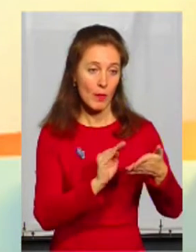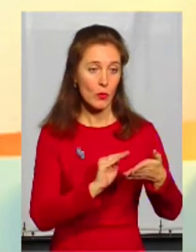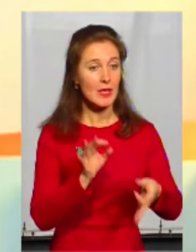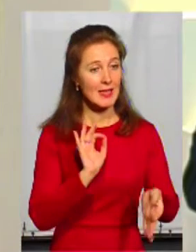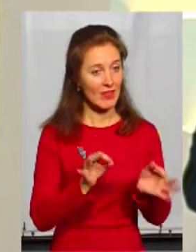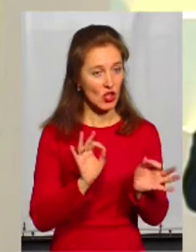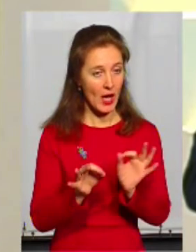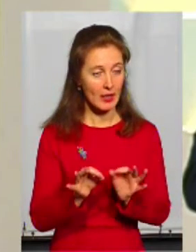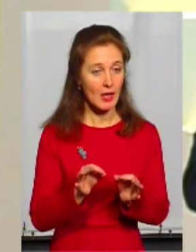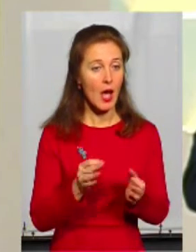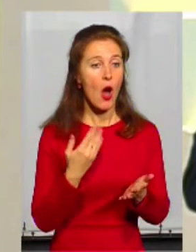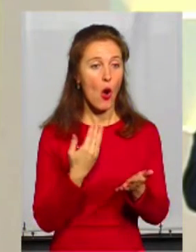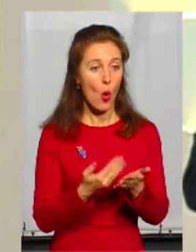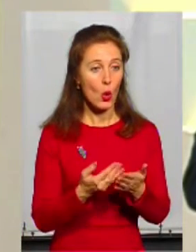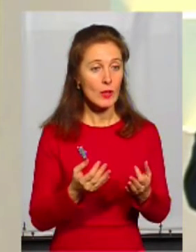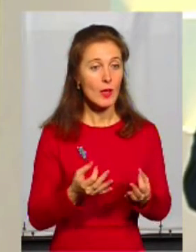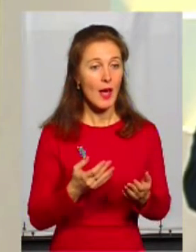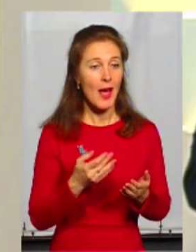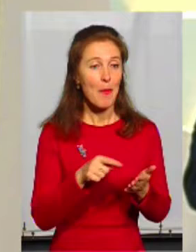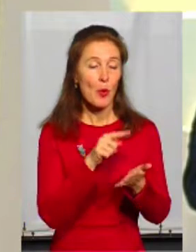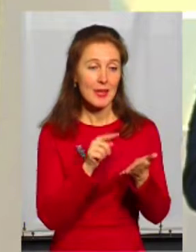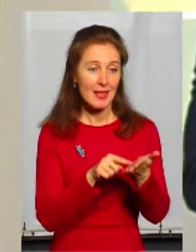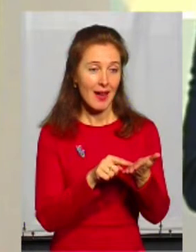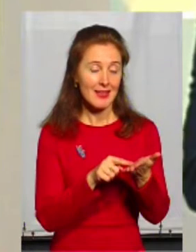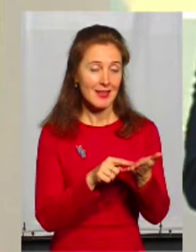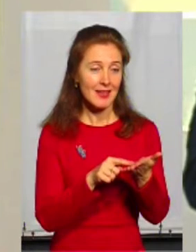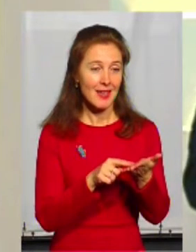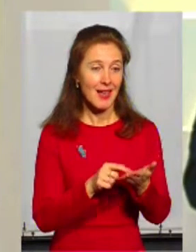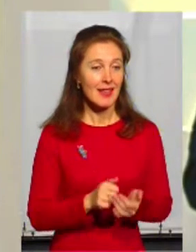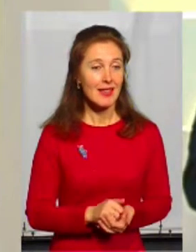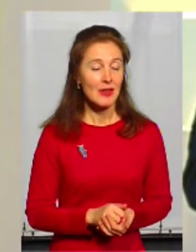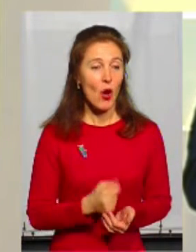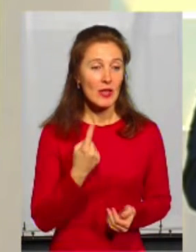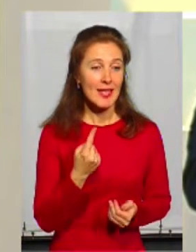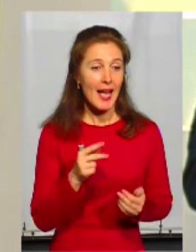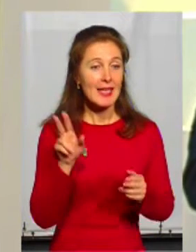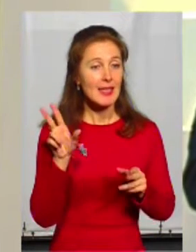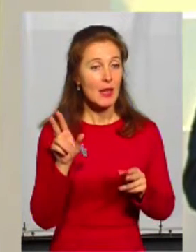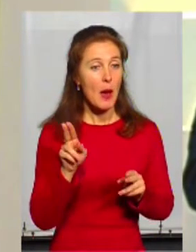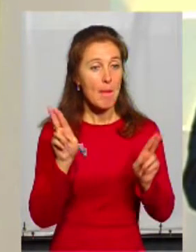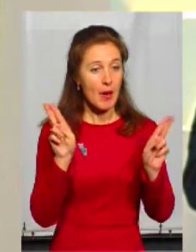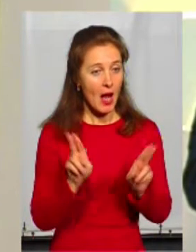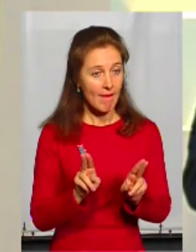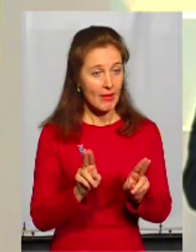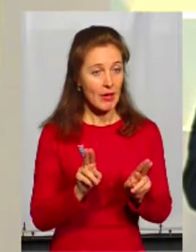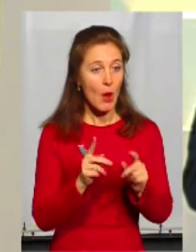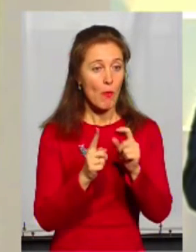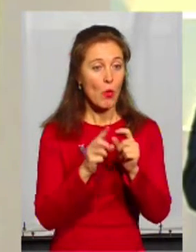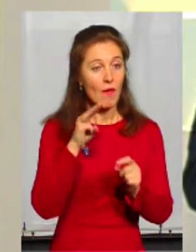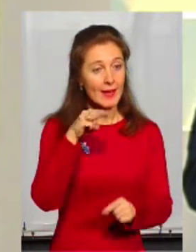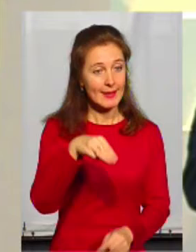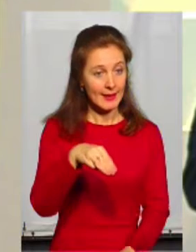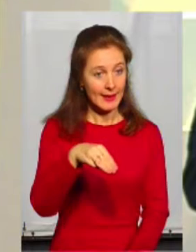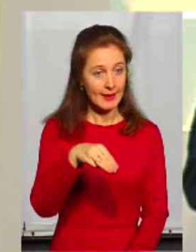звичайно. Ось про питання. У мене до вас питання стосовно одного із правил. Тепер букви сполучення «ти» у